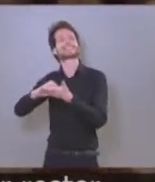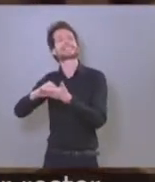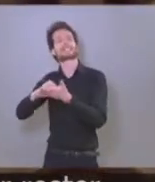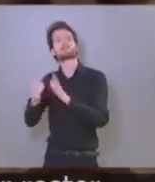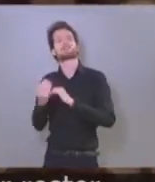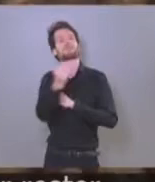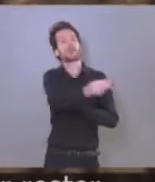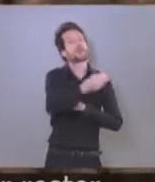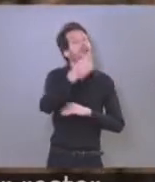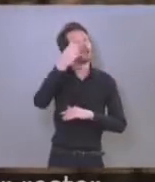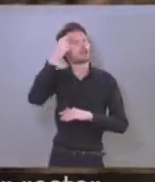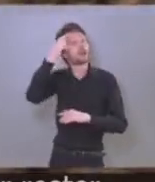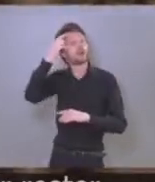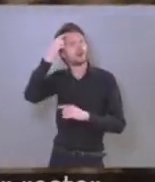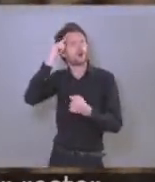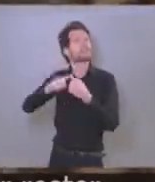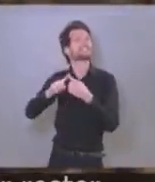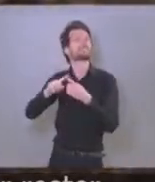à la banque Rothschild.